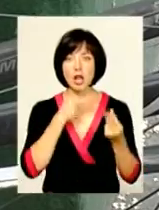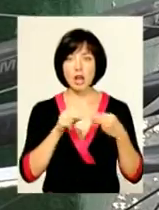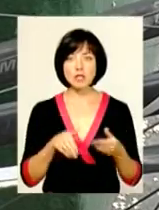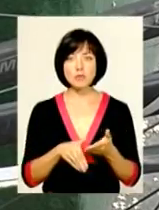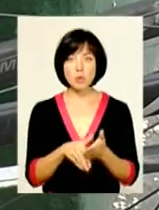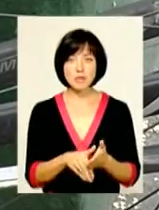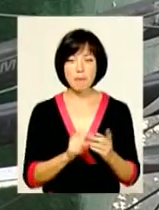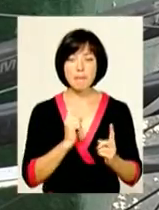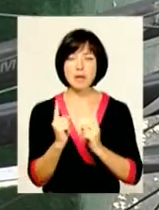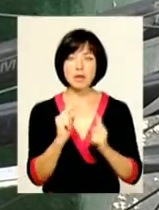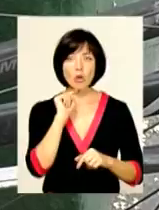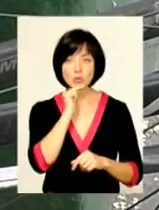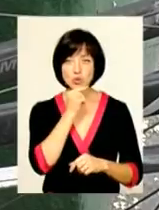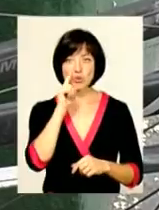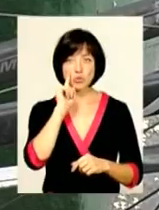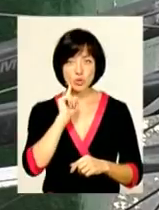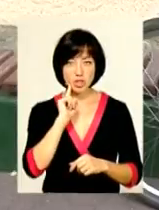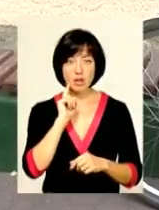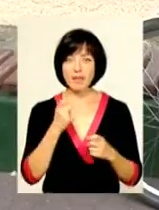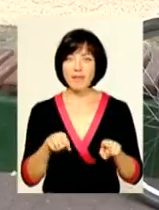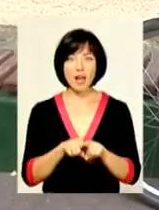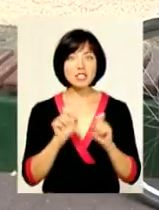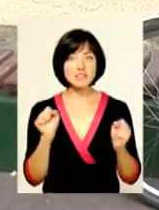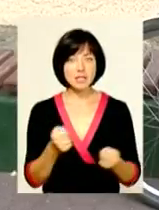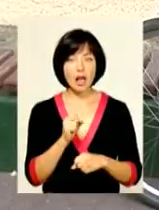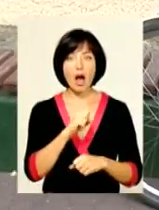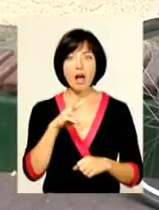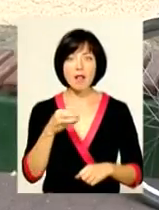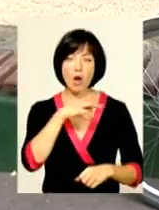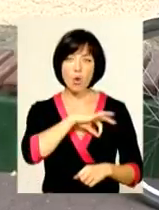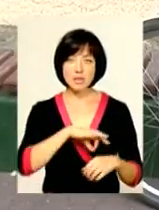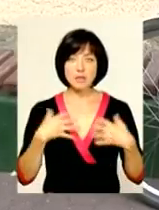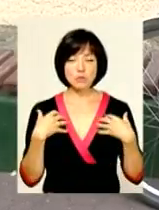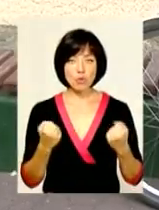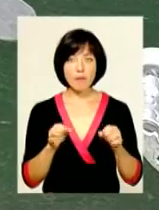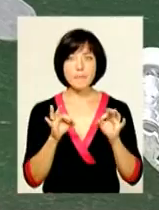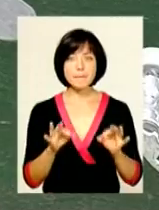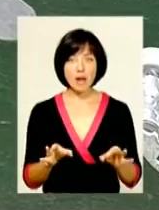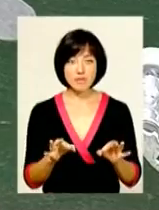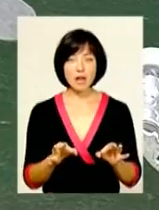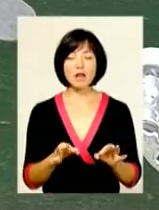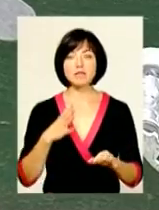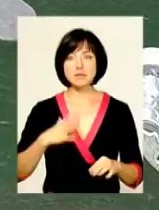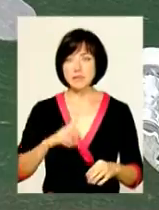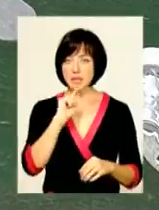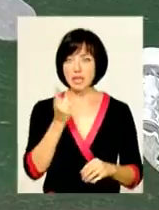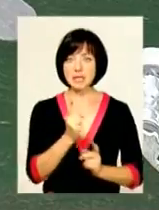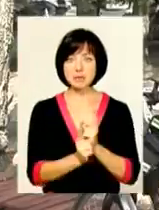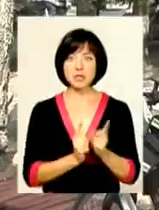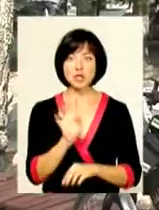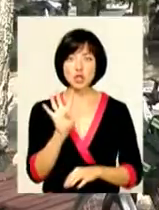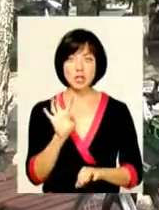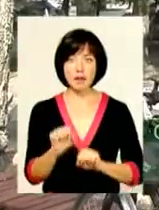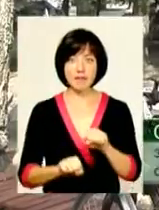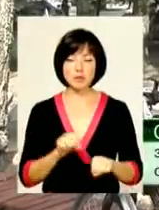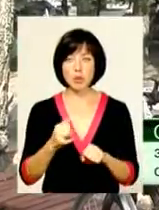для пересування. Економічний, зручний. Може, не такий швидкий, але корисний для здоров'я. Щоправда, довелось за рік змінити 4 велосипеди. У